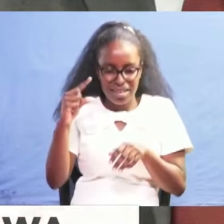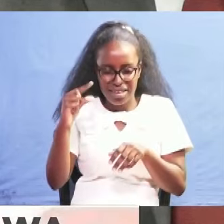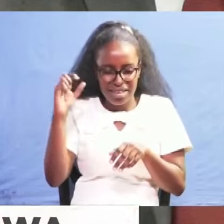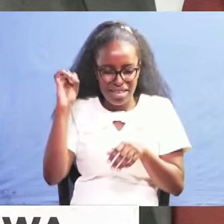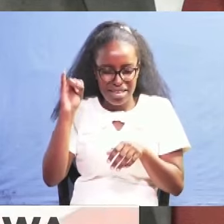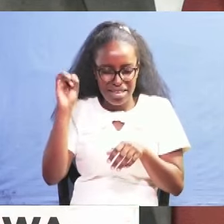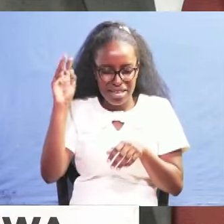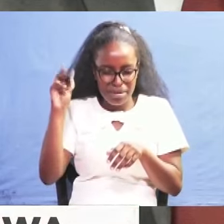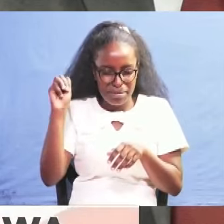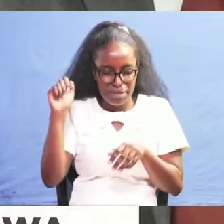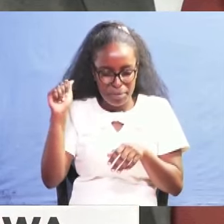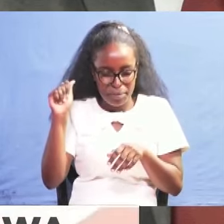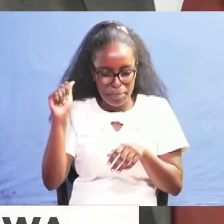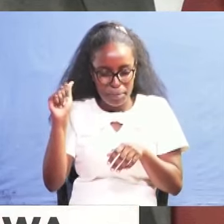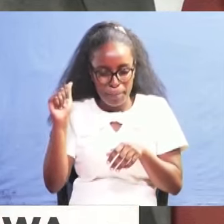mahali